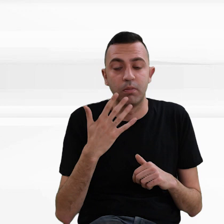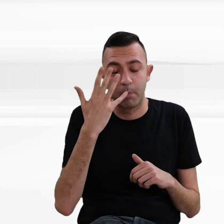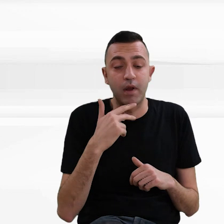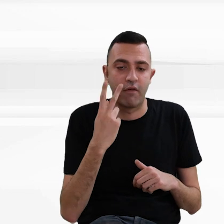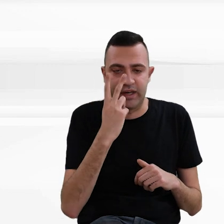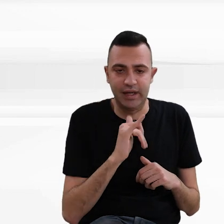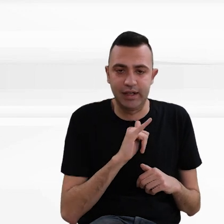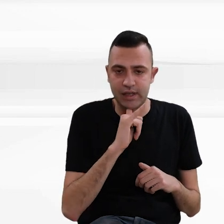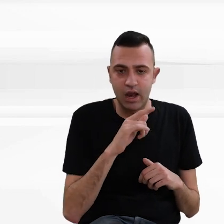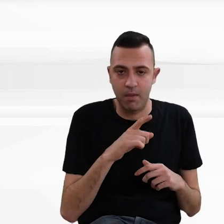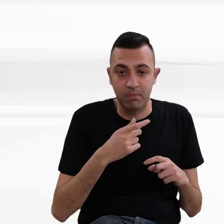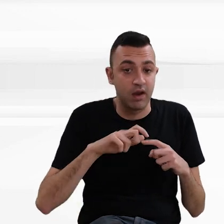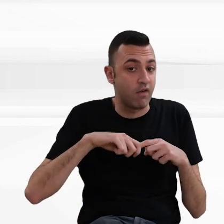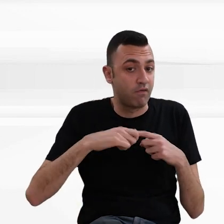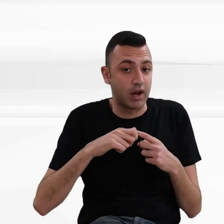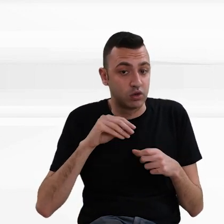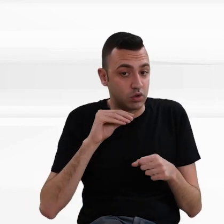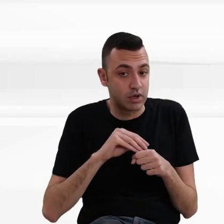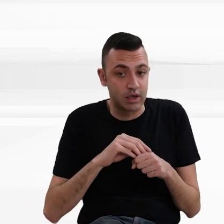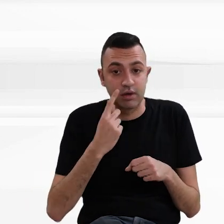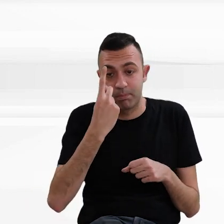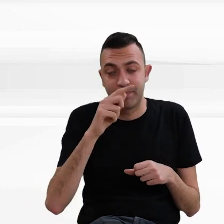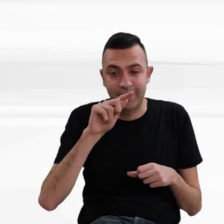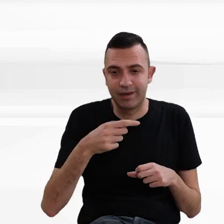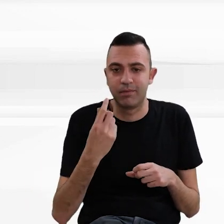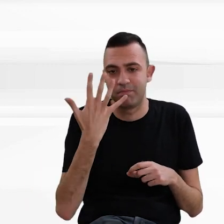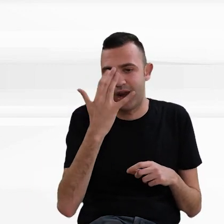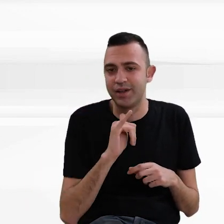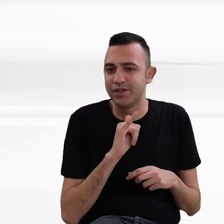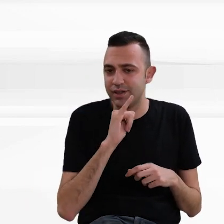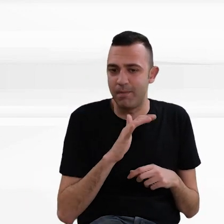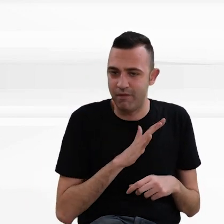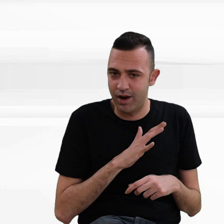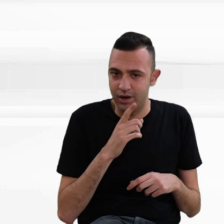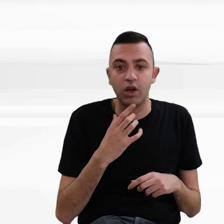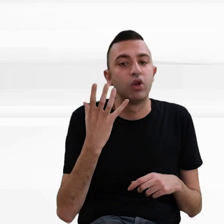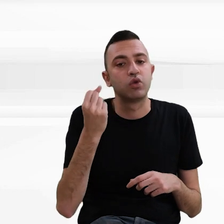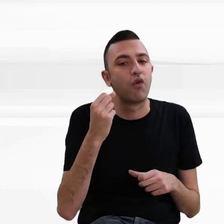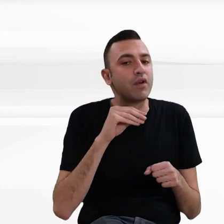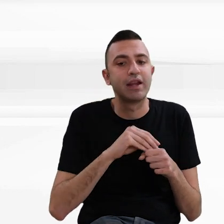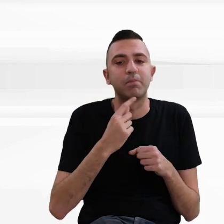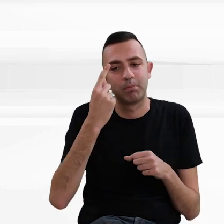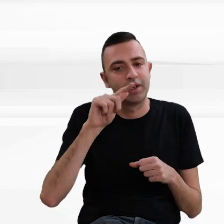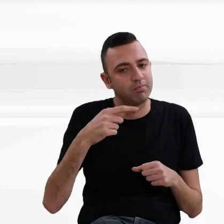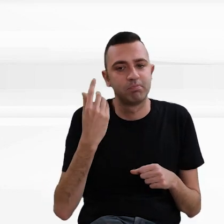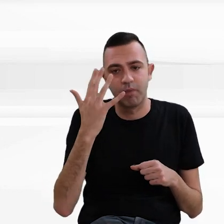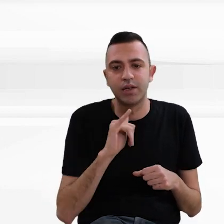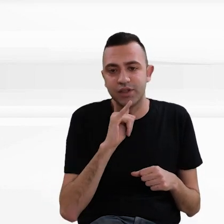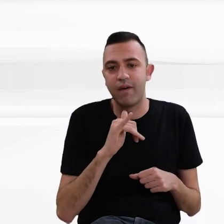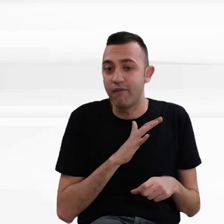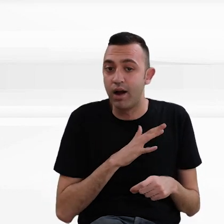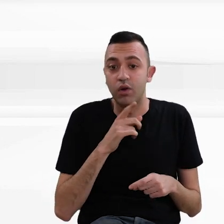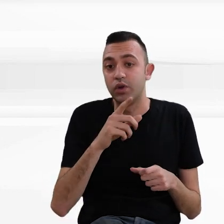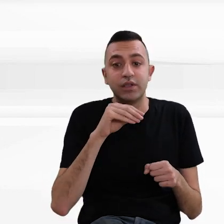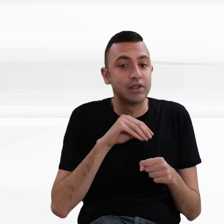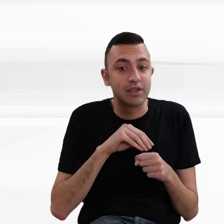pilav içi gramdı taze fasulye de bir Tamam da Beş gram tuz vardı köftede bir tam onda 5 gram tuz